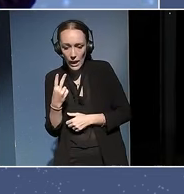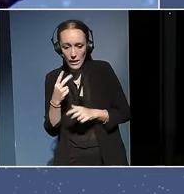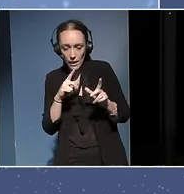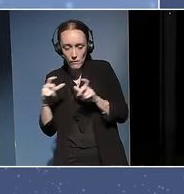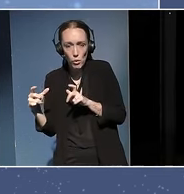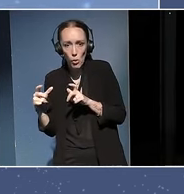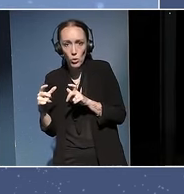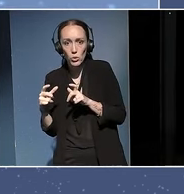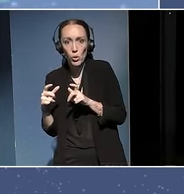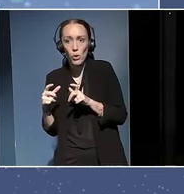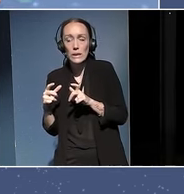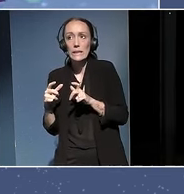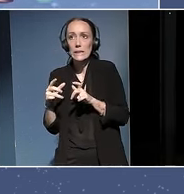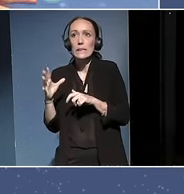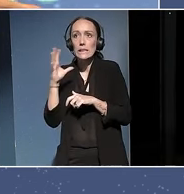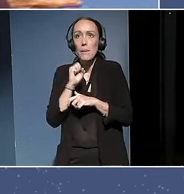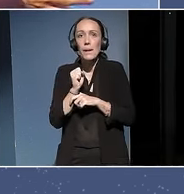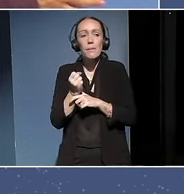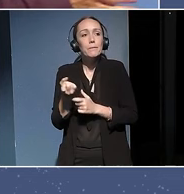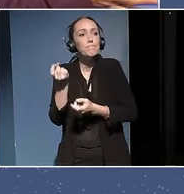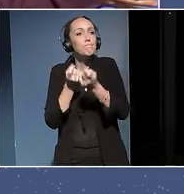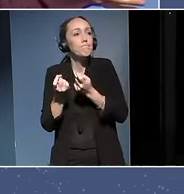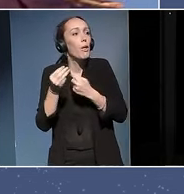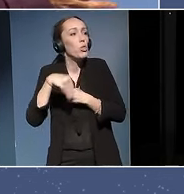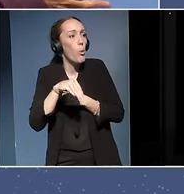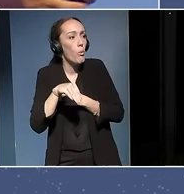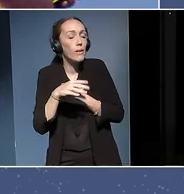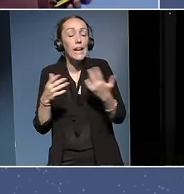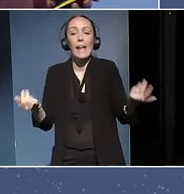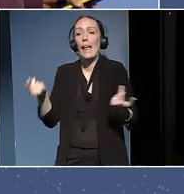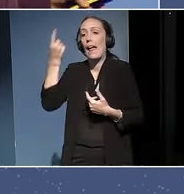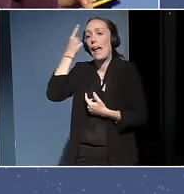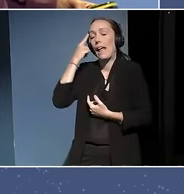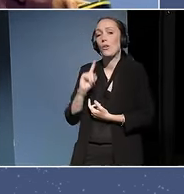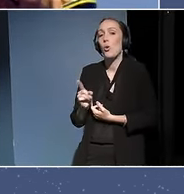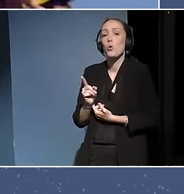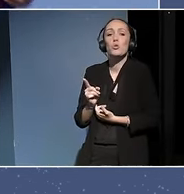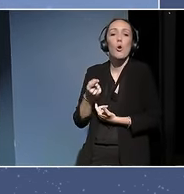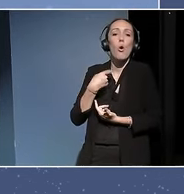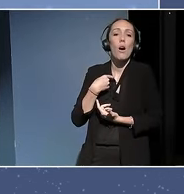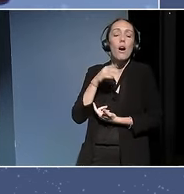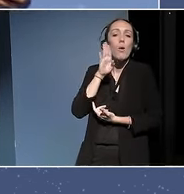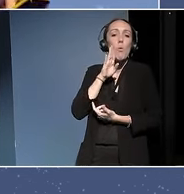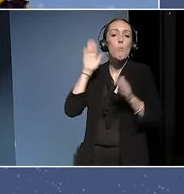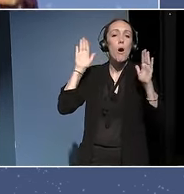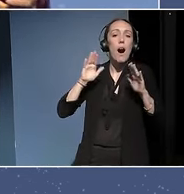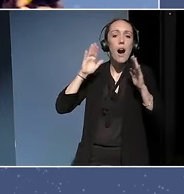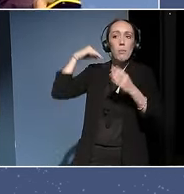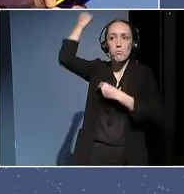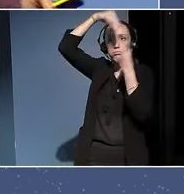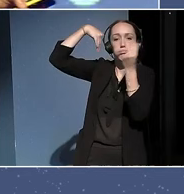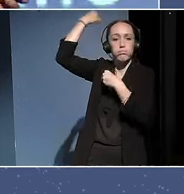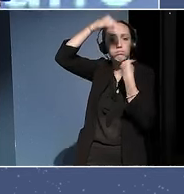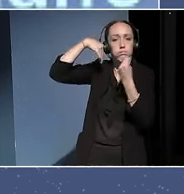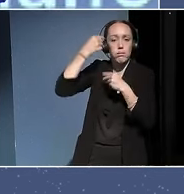da dove vengono ma il geologo ci dice me le ha date un beduino io non so l'arabo questo beduino aveva il turbante